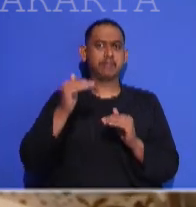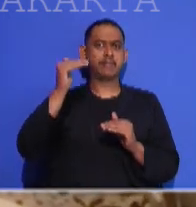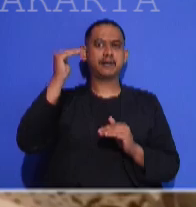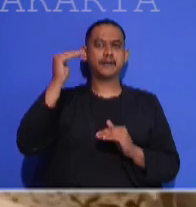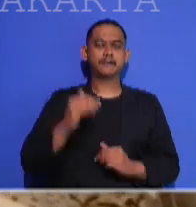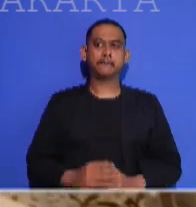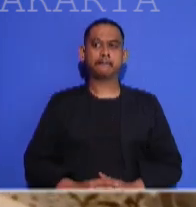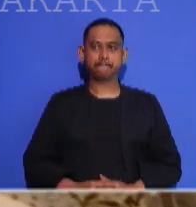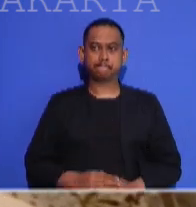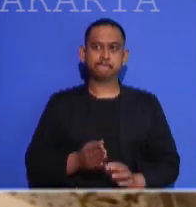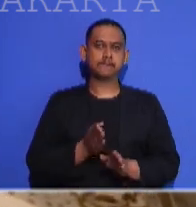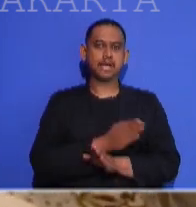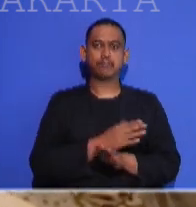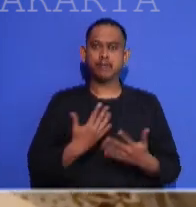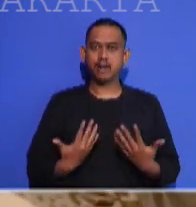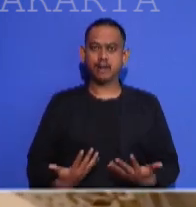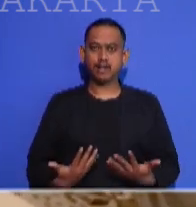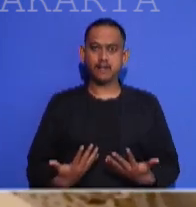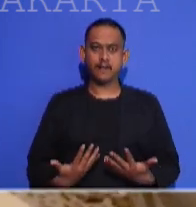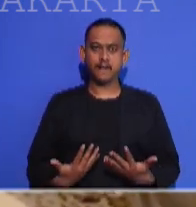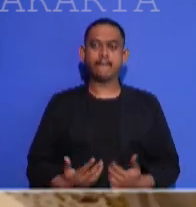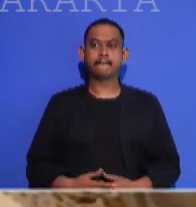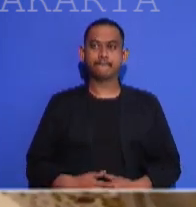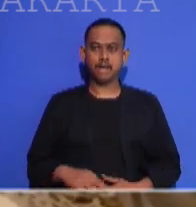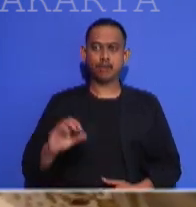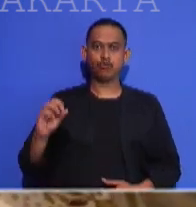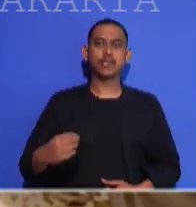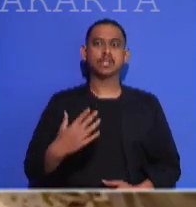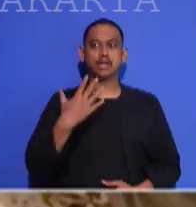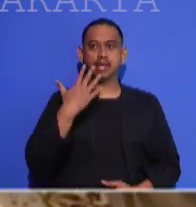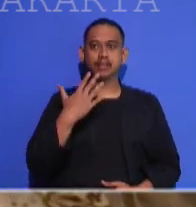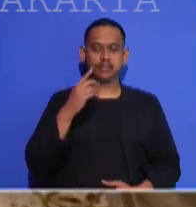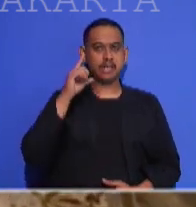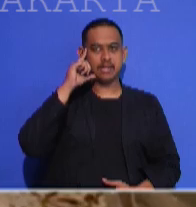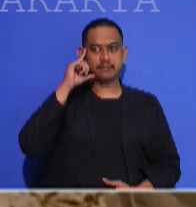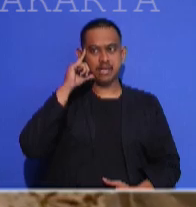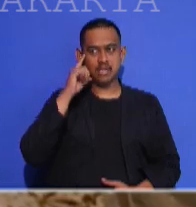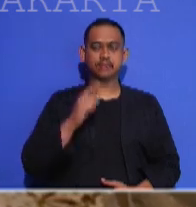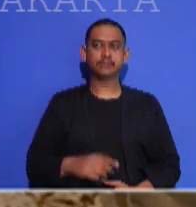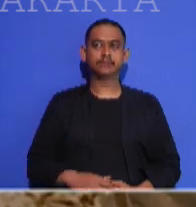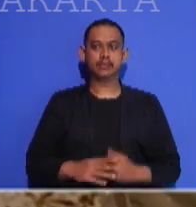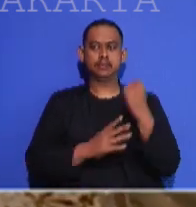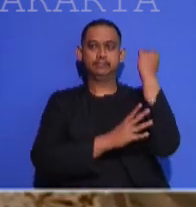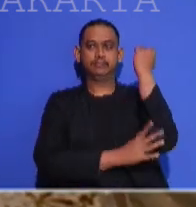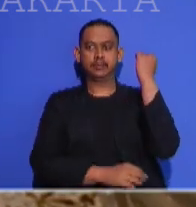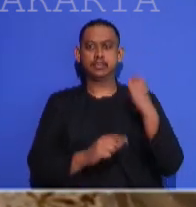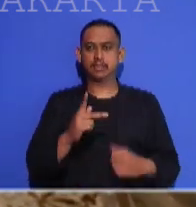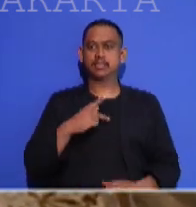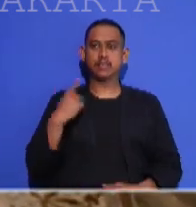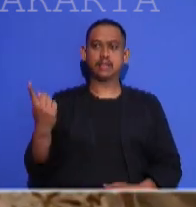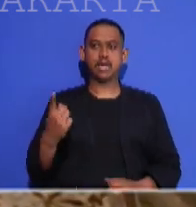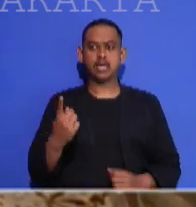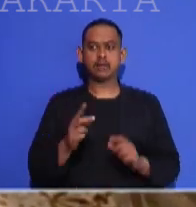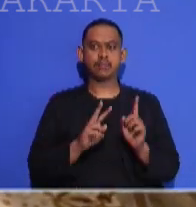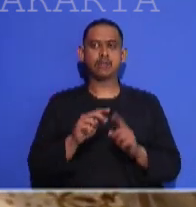unggulan eh di Banyuwangi kan di Sleman itu kan e kemiskinan kita asalnya 12 sekarang